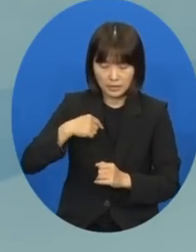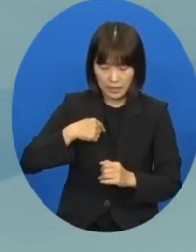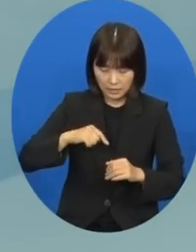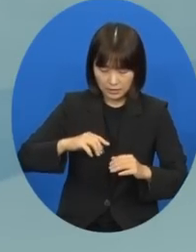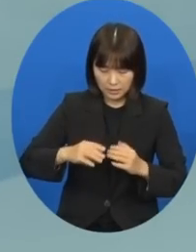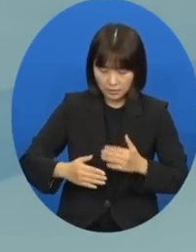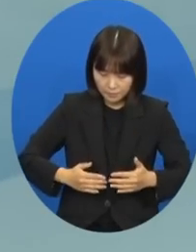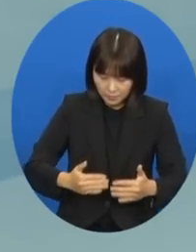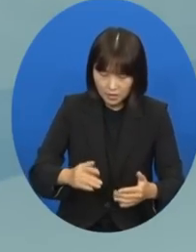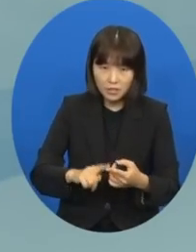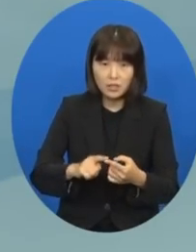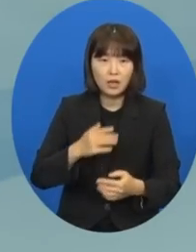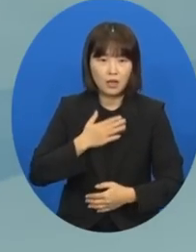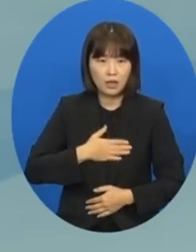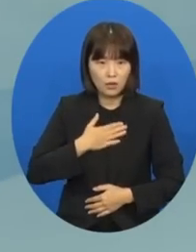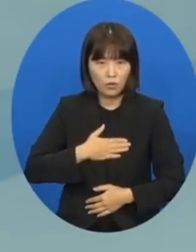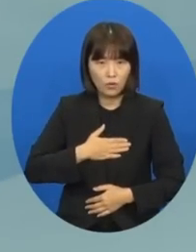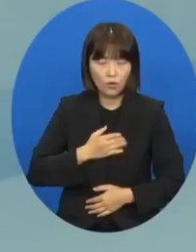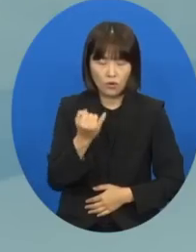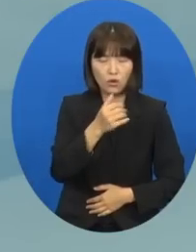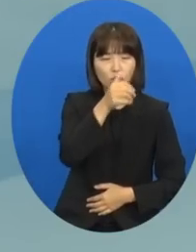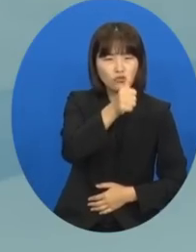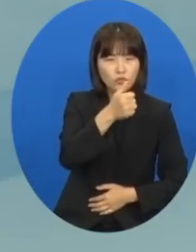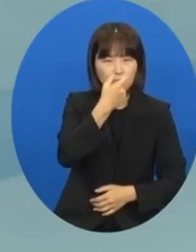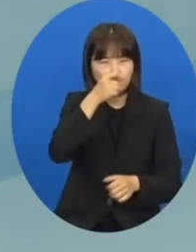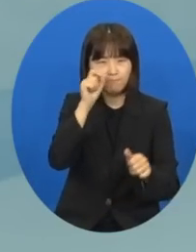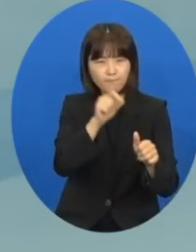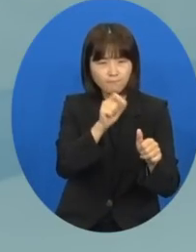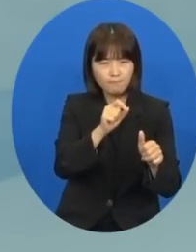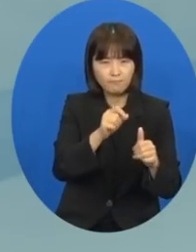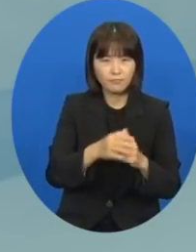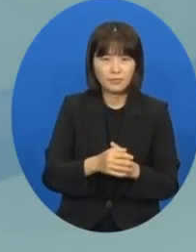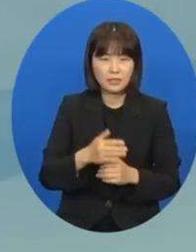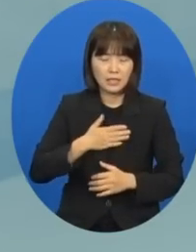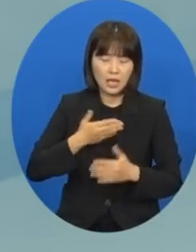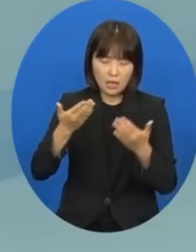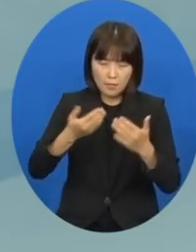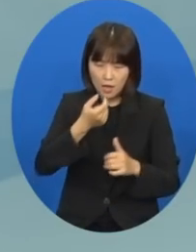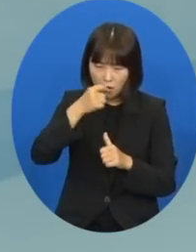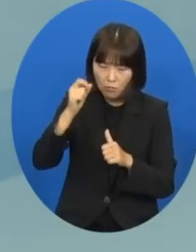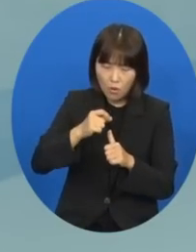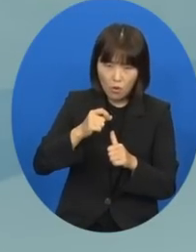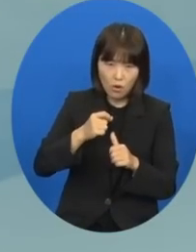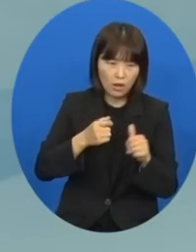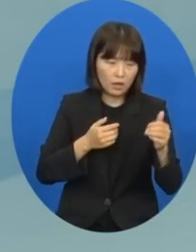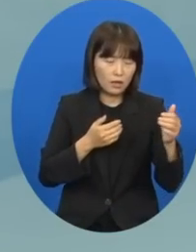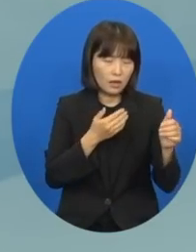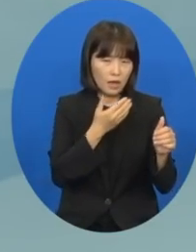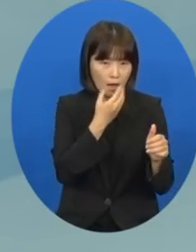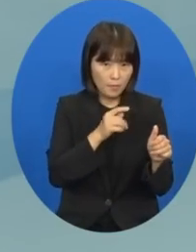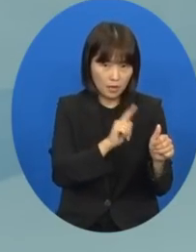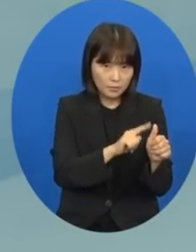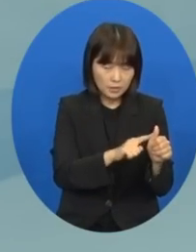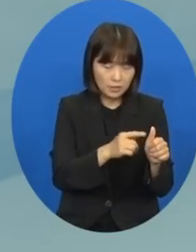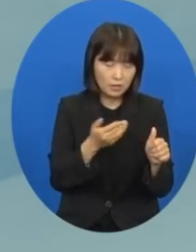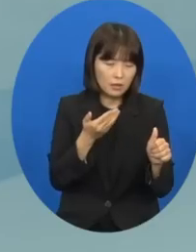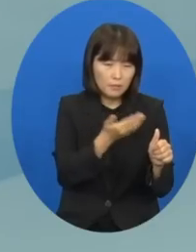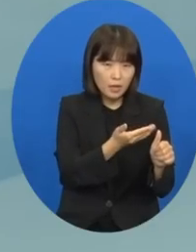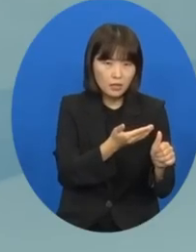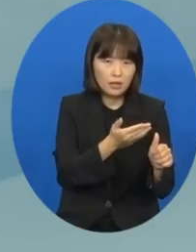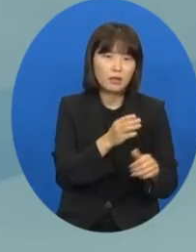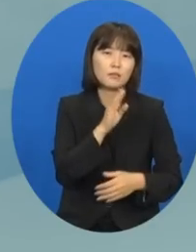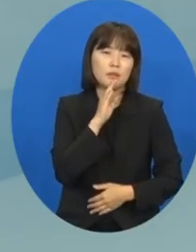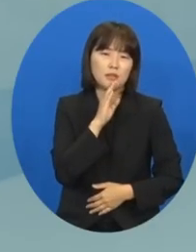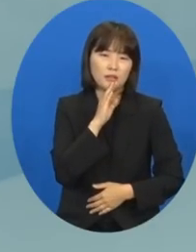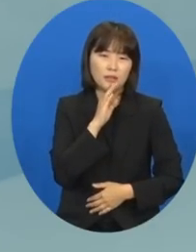멸시한지라. 사례가 아브라함에게 이르되 내가 받는 모욕은 당신이 받아야 옳도다. 내가 나의 여종을 당신의 품에 두었거늘 그가